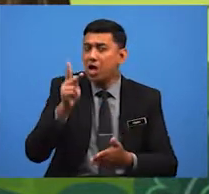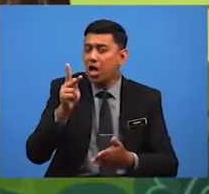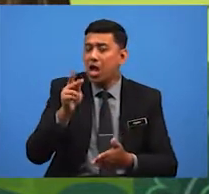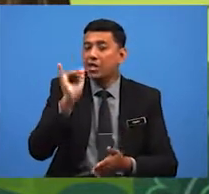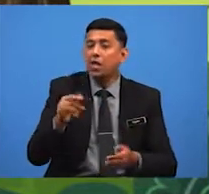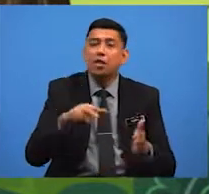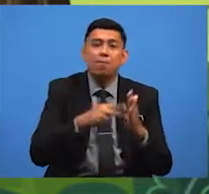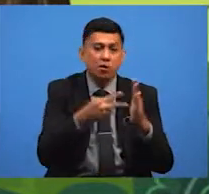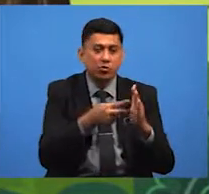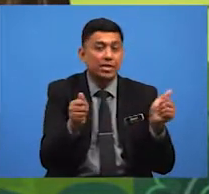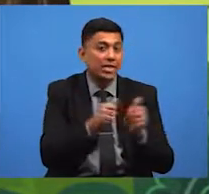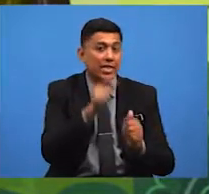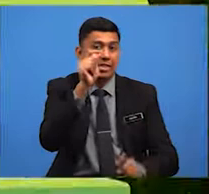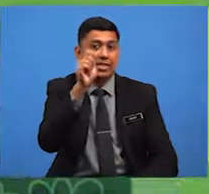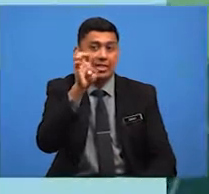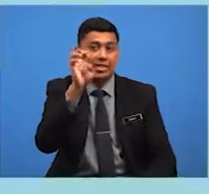dimaksudkan dengan tema?